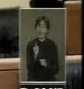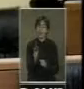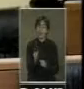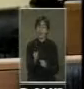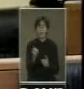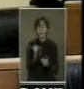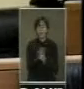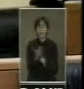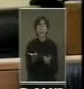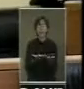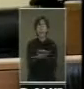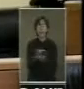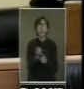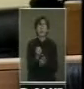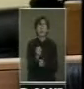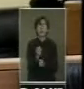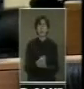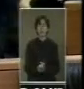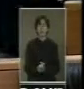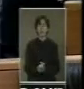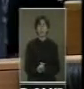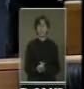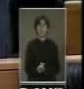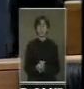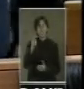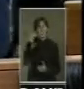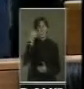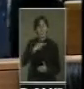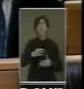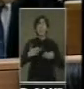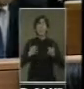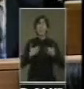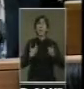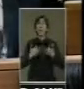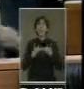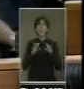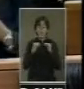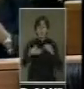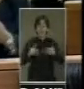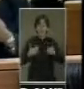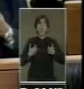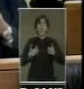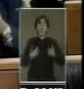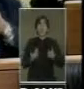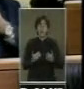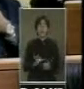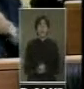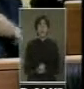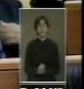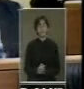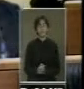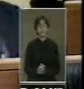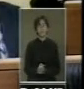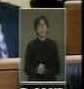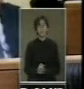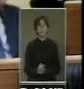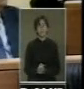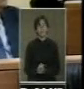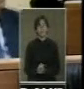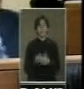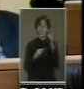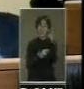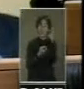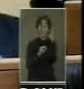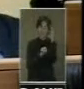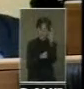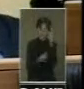ไรก็ไม่รู้คือกลับไปคิดแล้วก็สนุกสนานกันนะครับท่านประธานคุ้มหน่อยครับคือเฉียดนครศรีธรรม